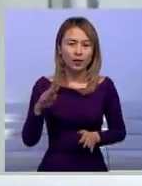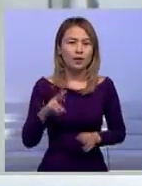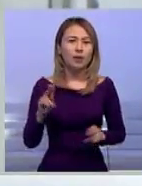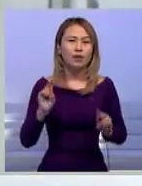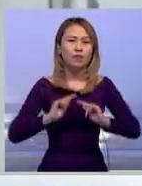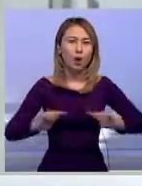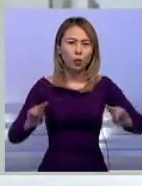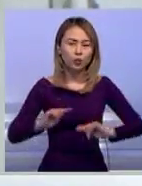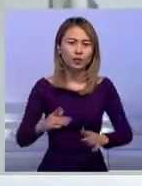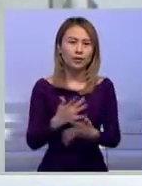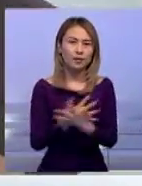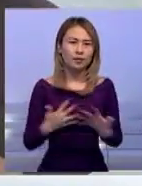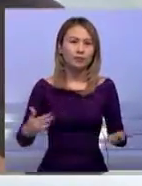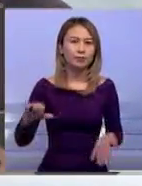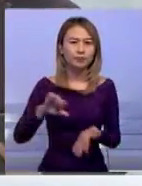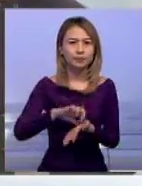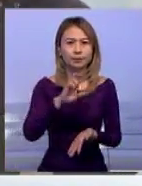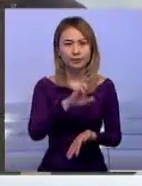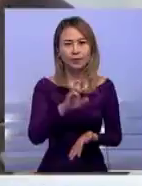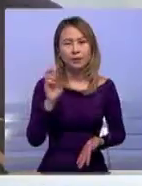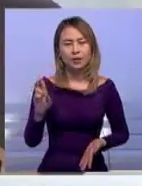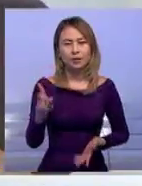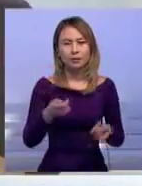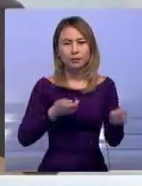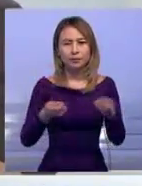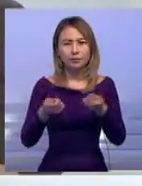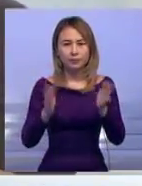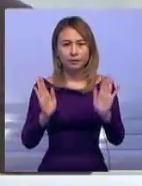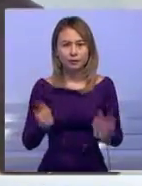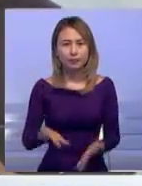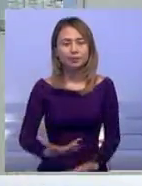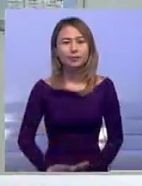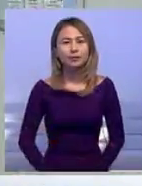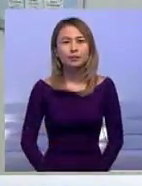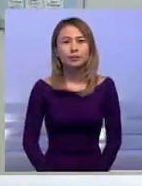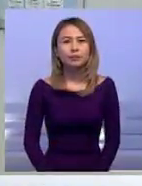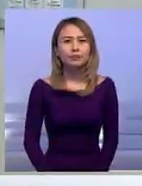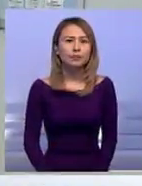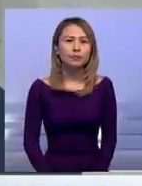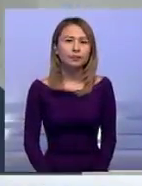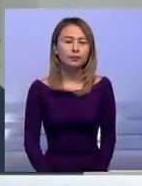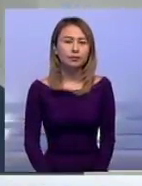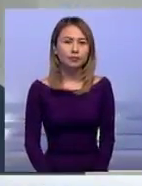факультетінің деканы Болатбек Тілеубердиев жетекшілік етеді.